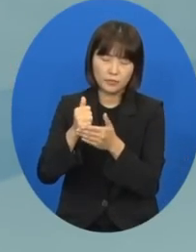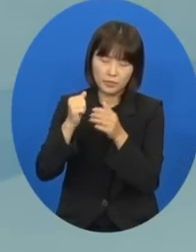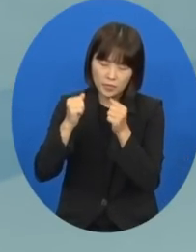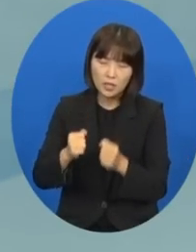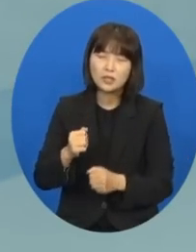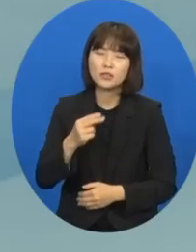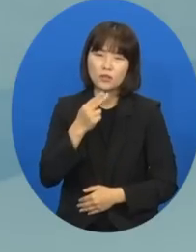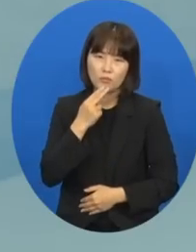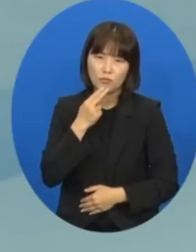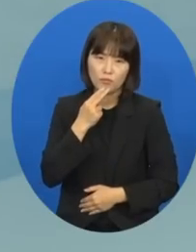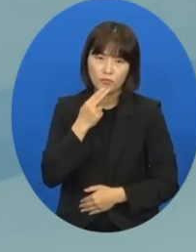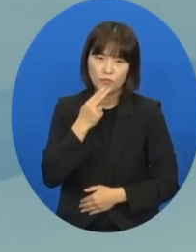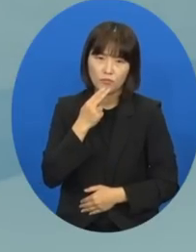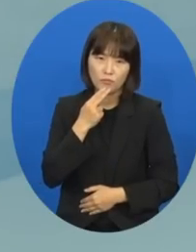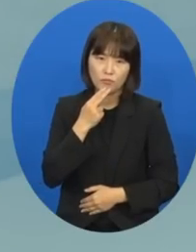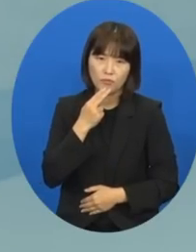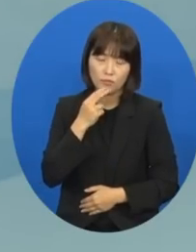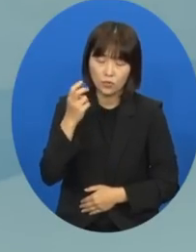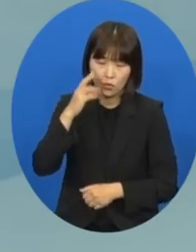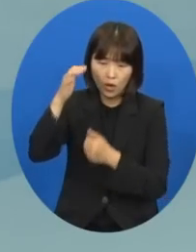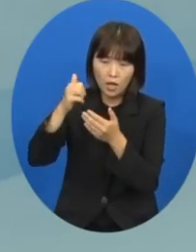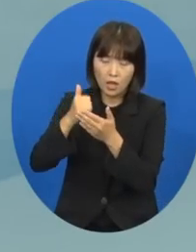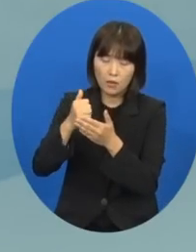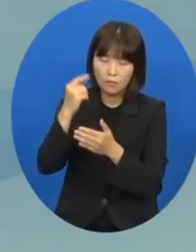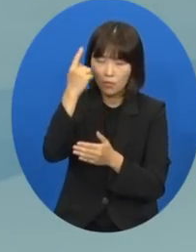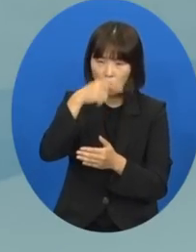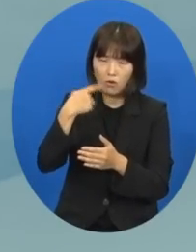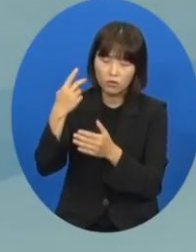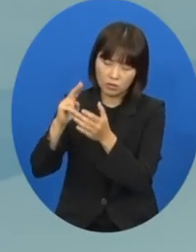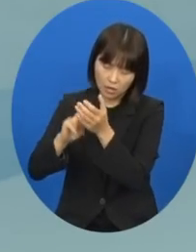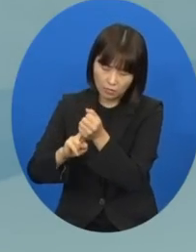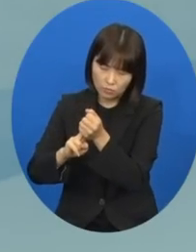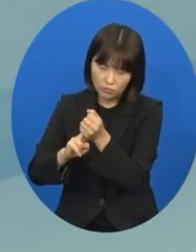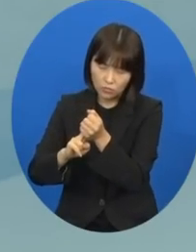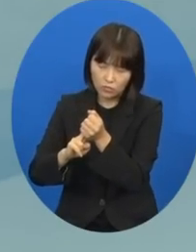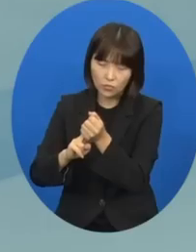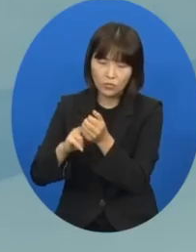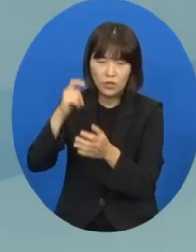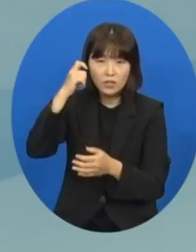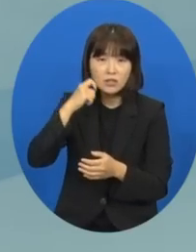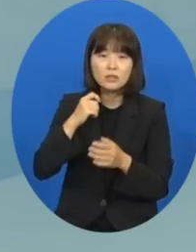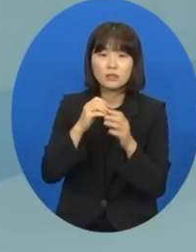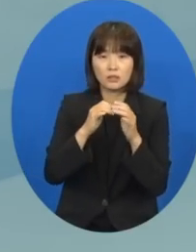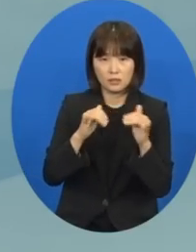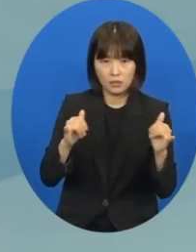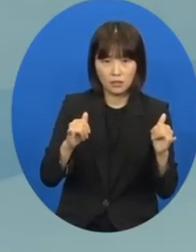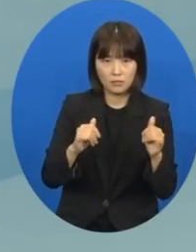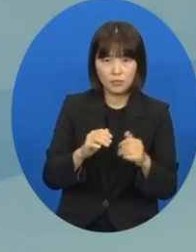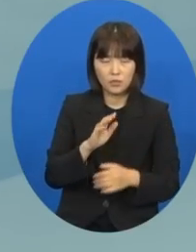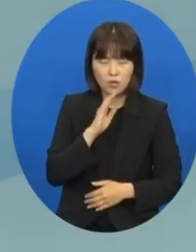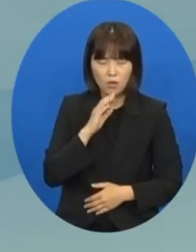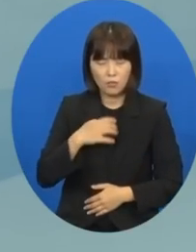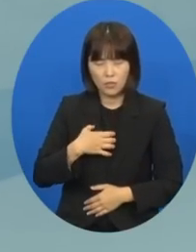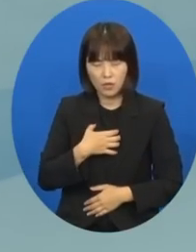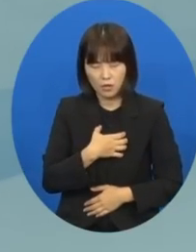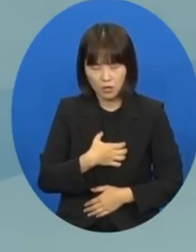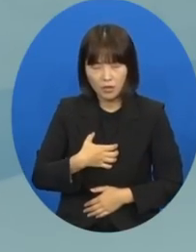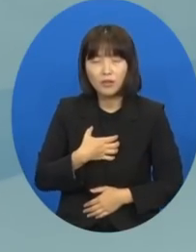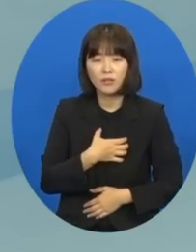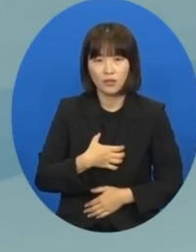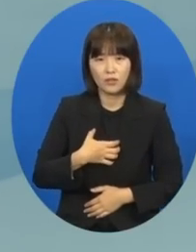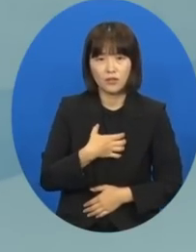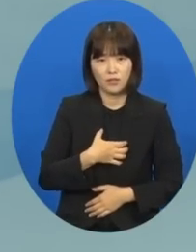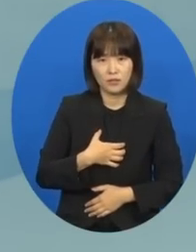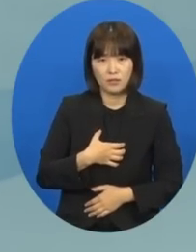혹은 하나님께서 얼굴을 감추신 것 같다고 느끼신 분 계시다면 한편으로 그것은 참 괴롭고 힘든 일이죠.